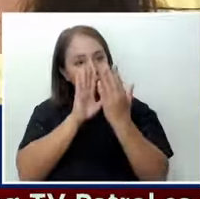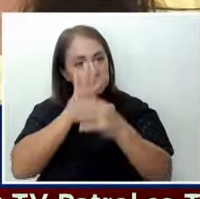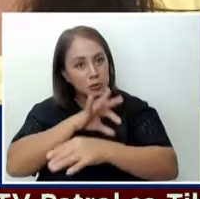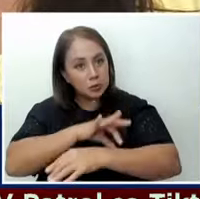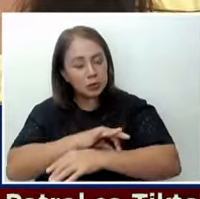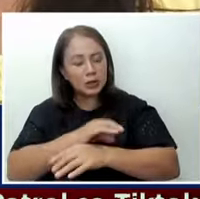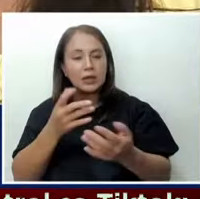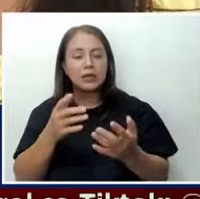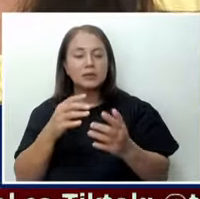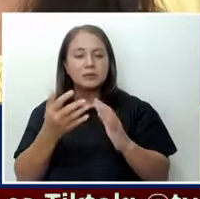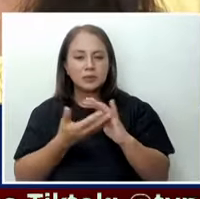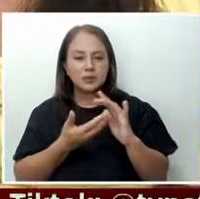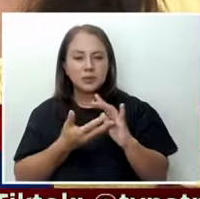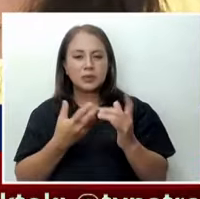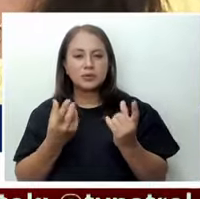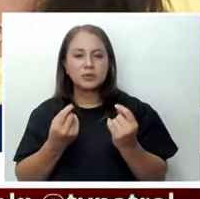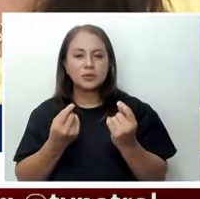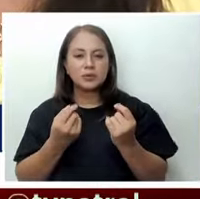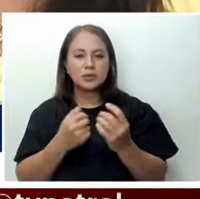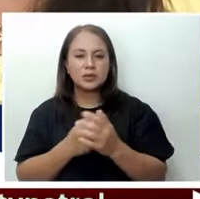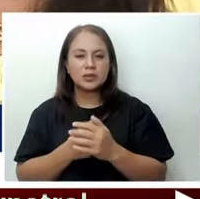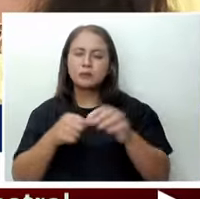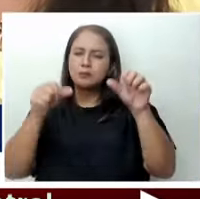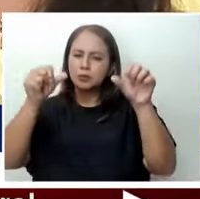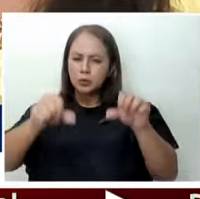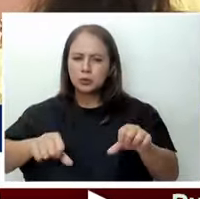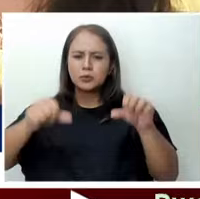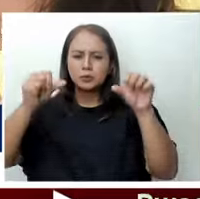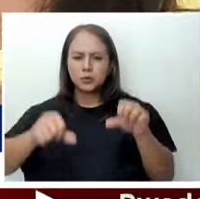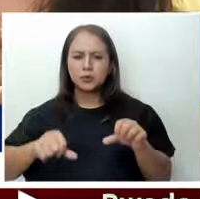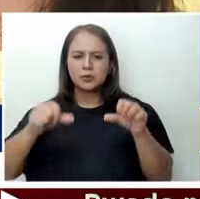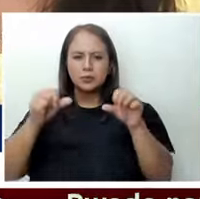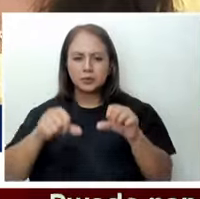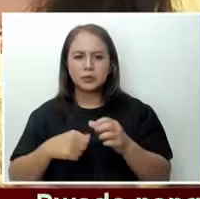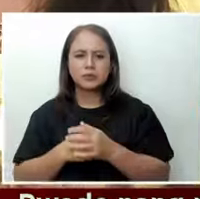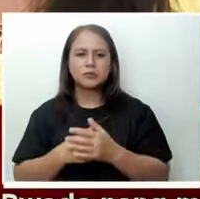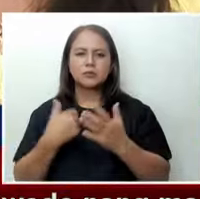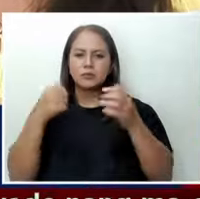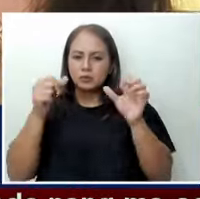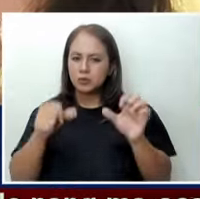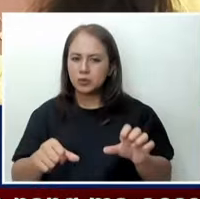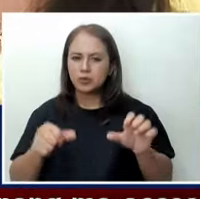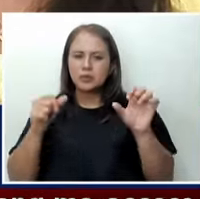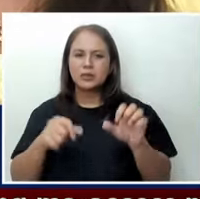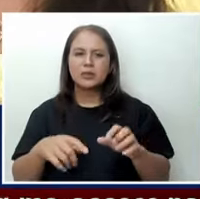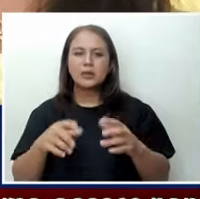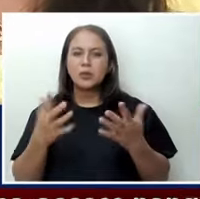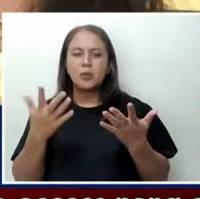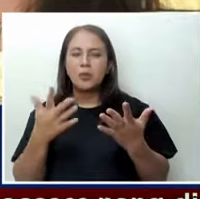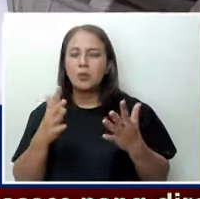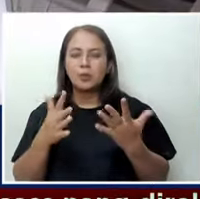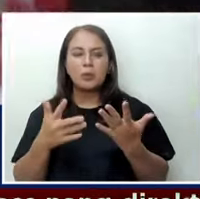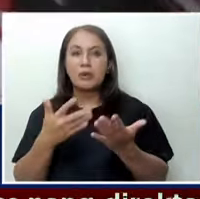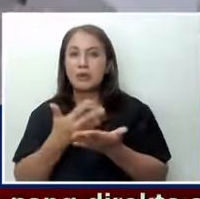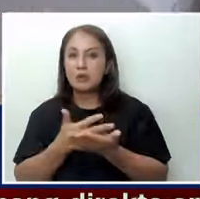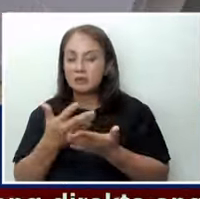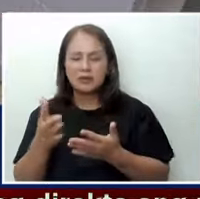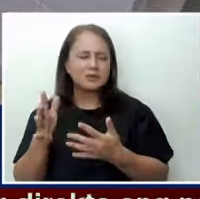Ang diskarte lang po dyan is power posting lang po talaga. Post ka lang ng post, kahit walang bumibili, post lang po ng